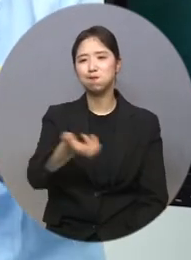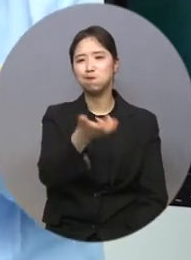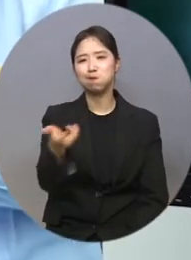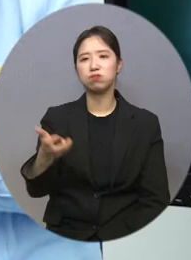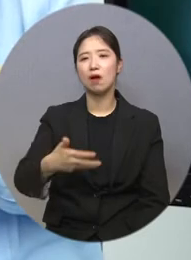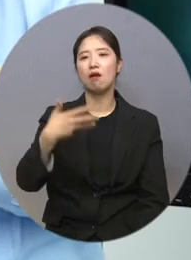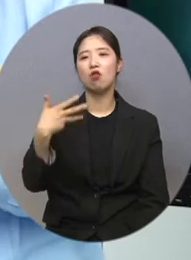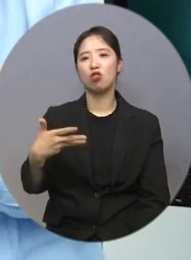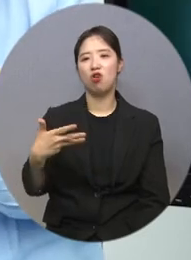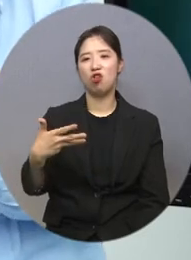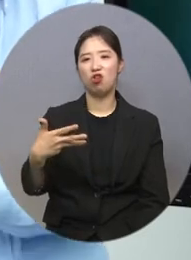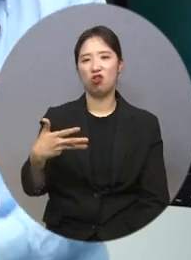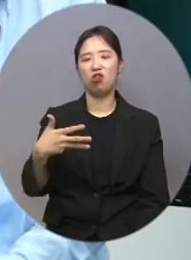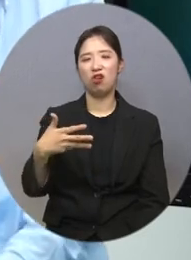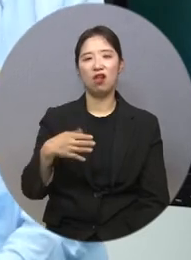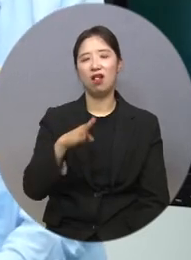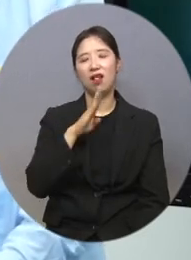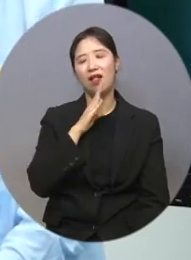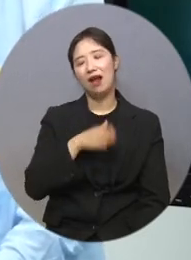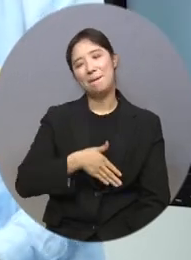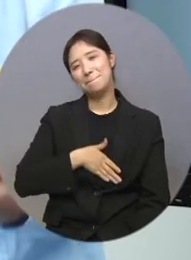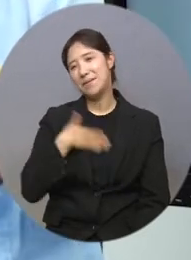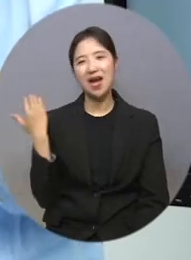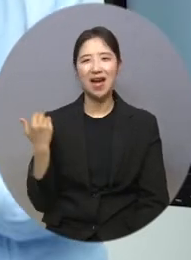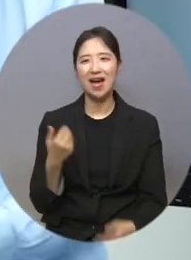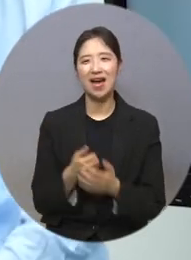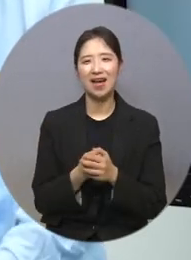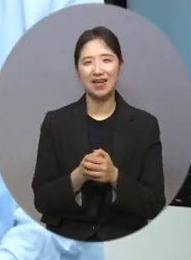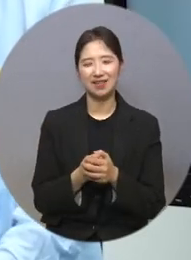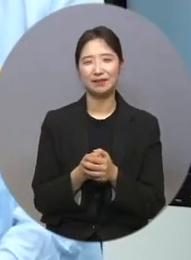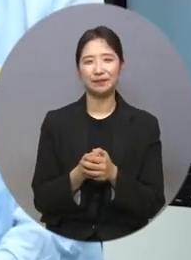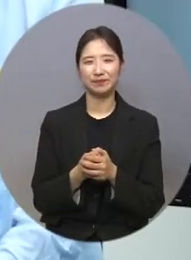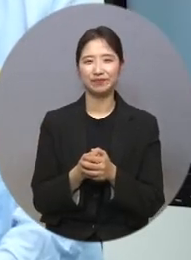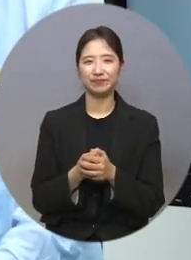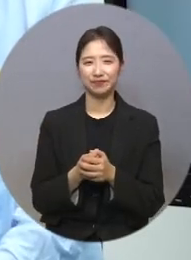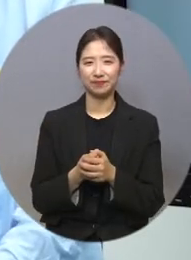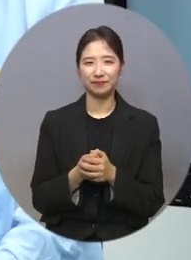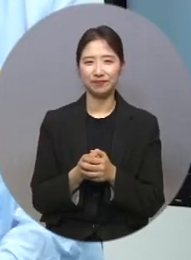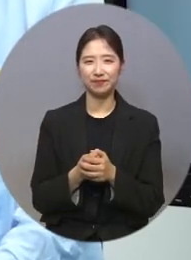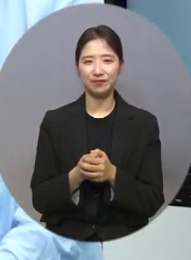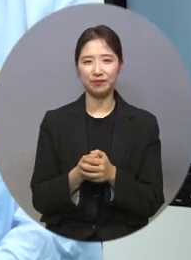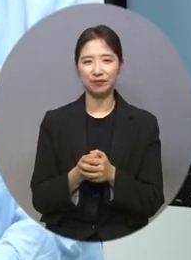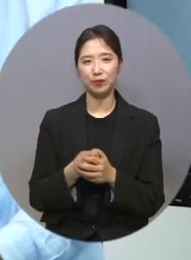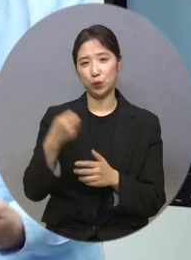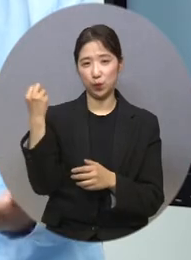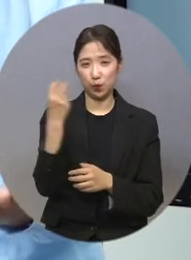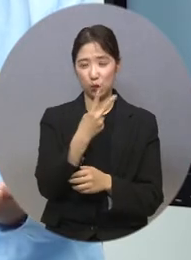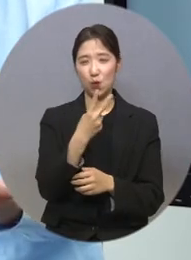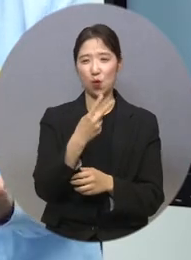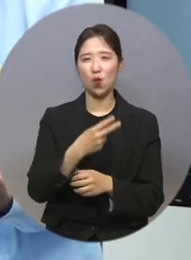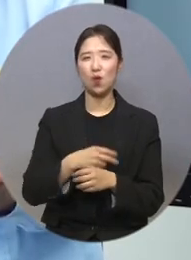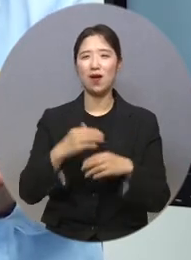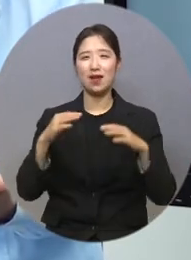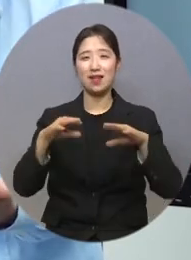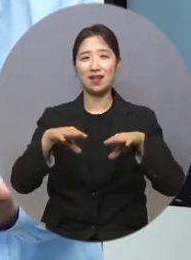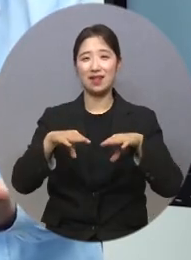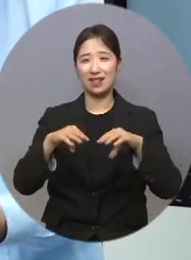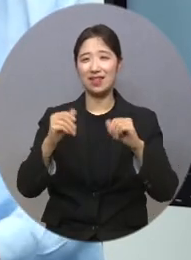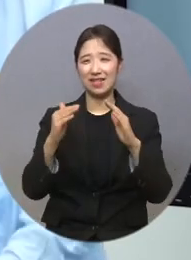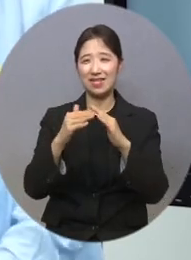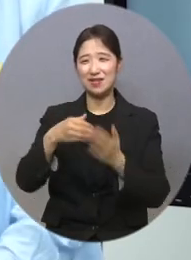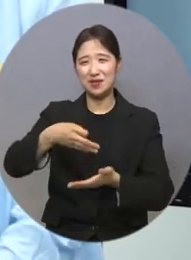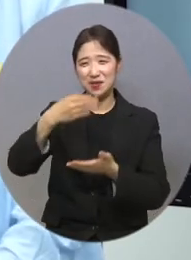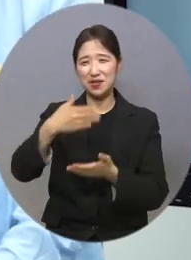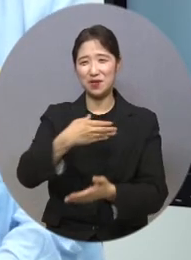다녔어요. 그러니까 전학의 이력이 난 거죠. 그래서 이제 그렇게 하고 또 부동산 가서 계약서